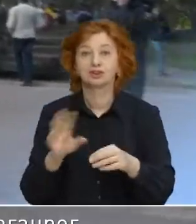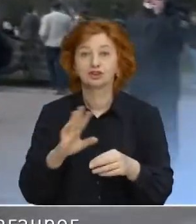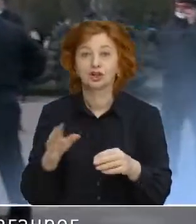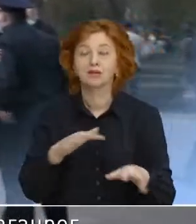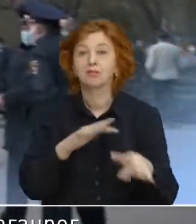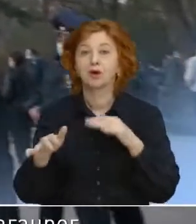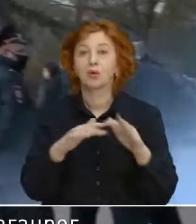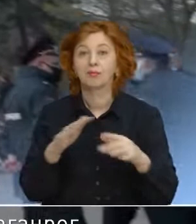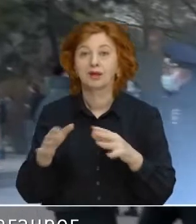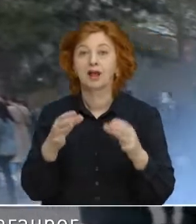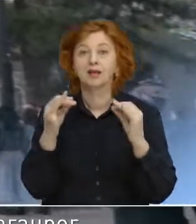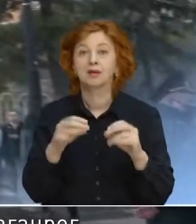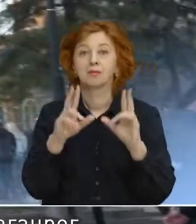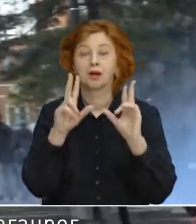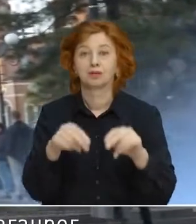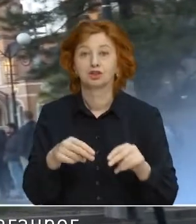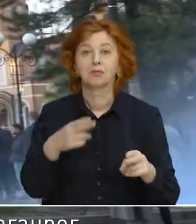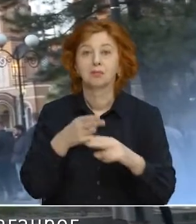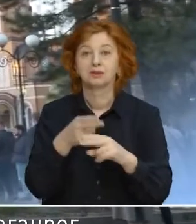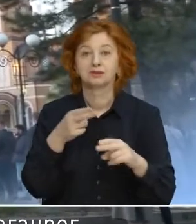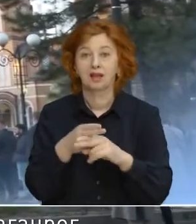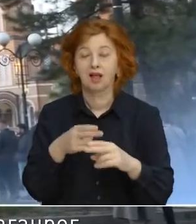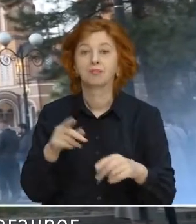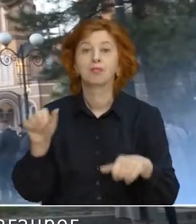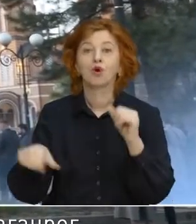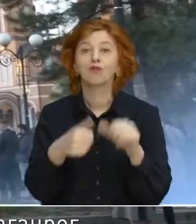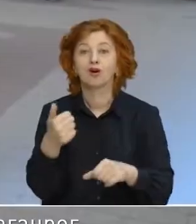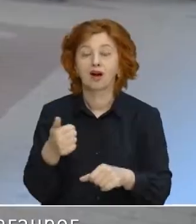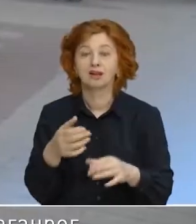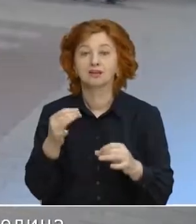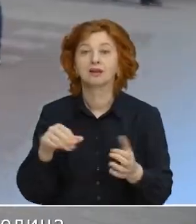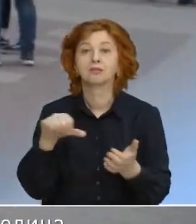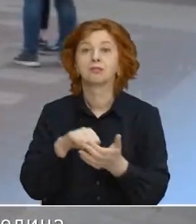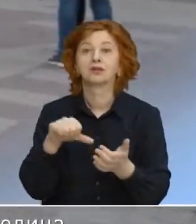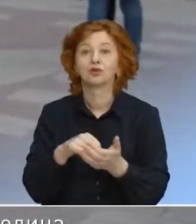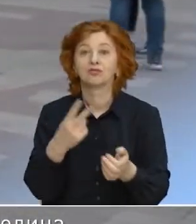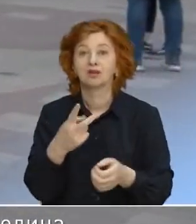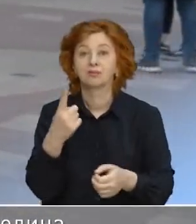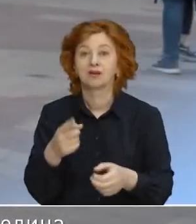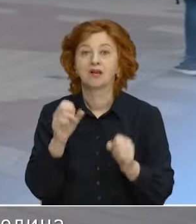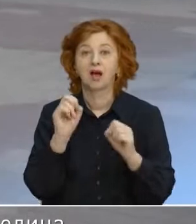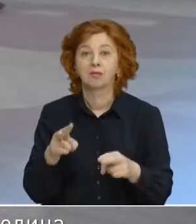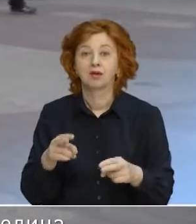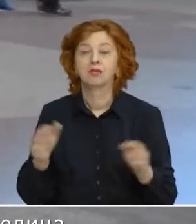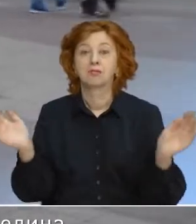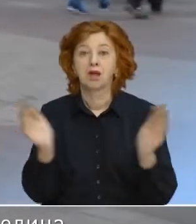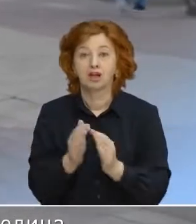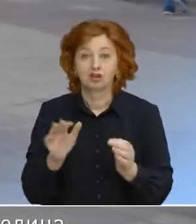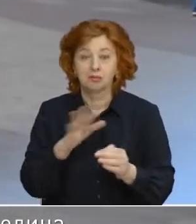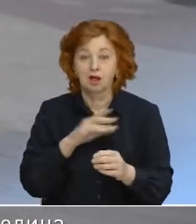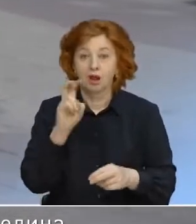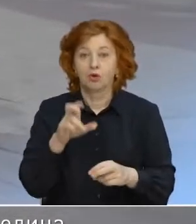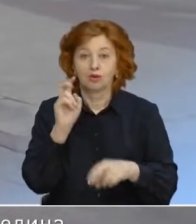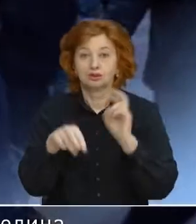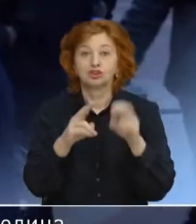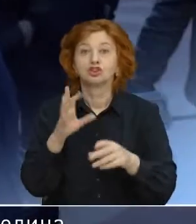несанкционированные мероприятия и пообещало пресекать провокации. Митингующих 21 апреля оказалось существенно меньше,